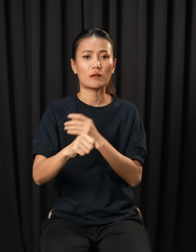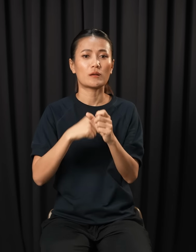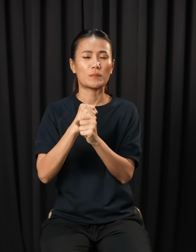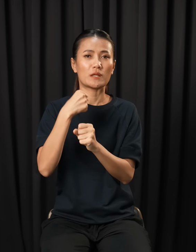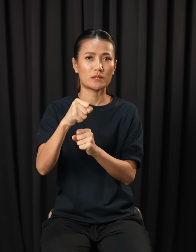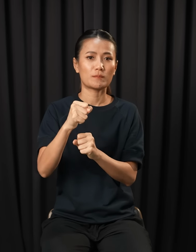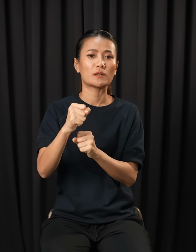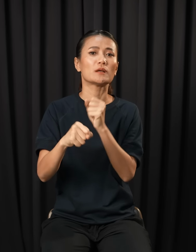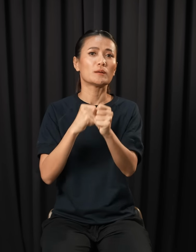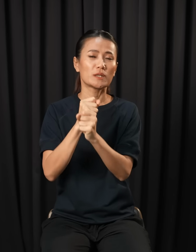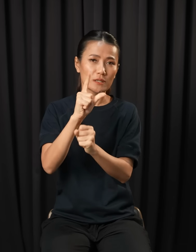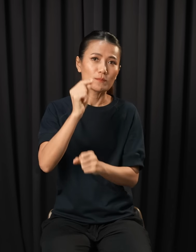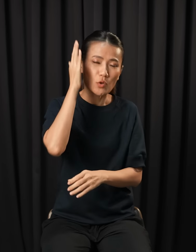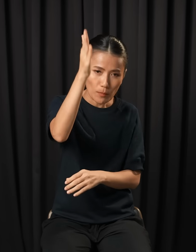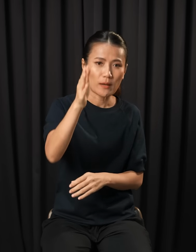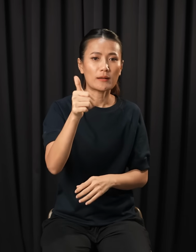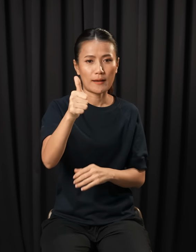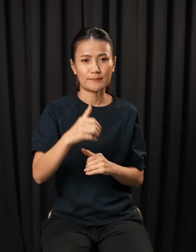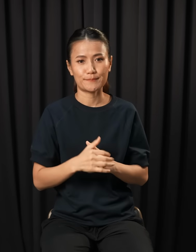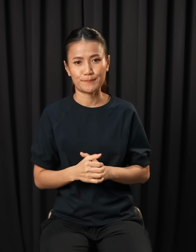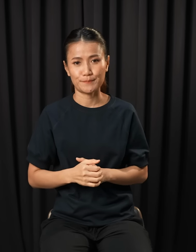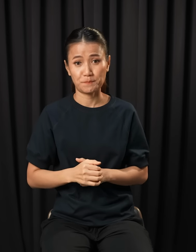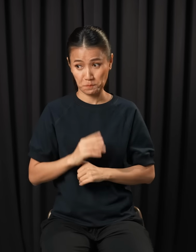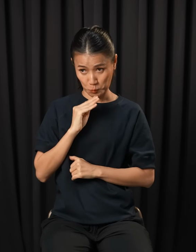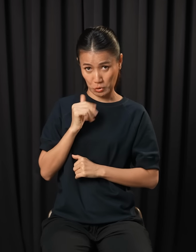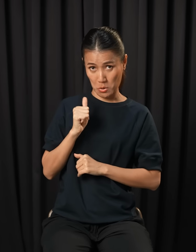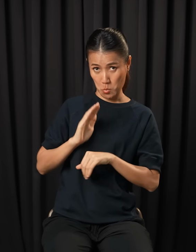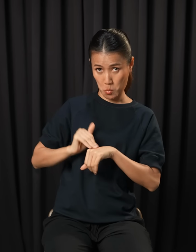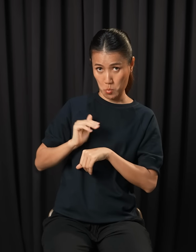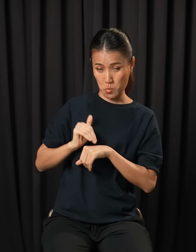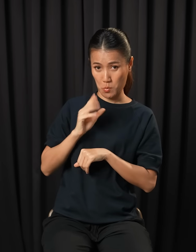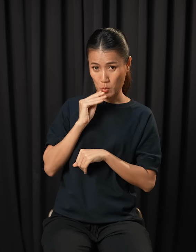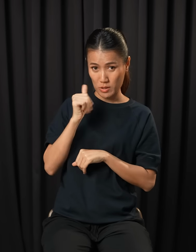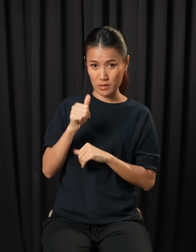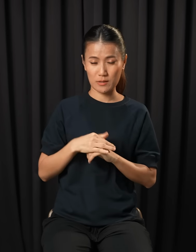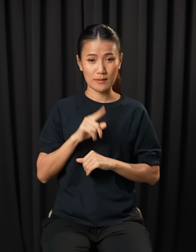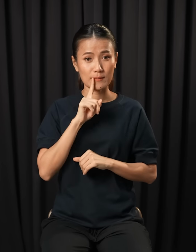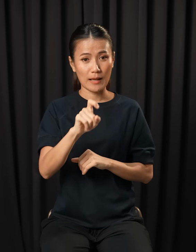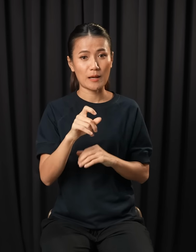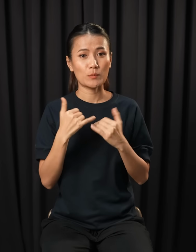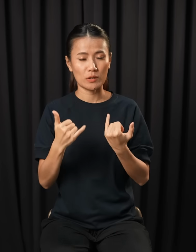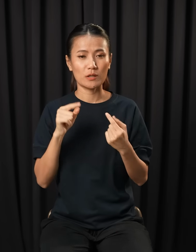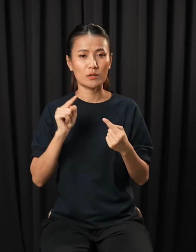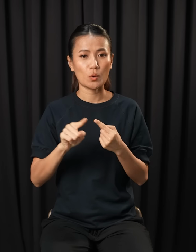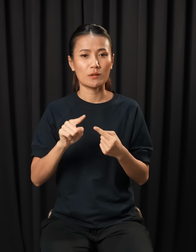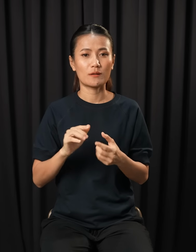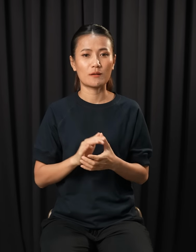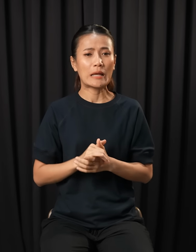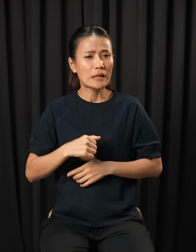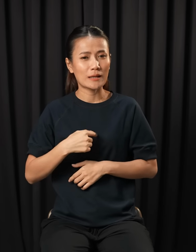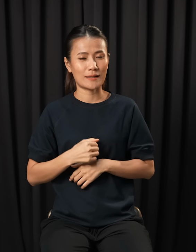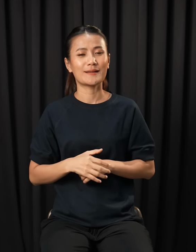มากขึ้นให้ได้มากขึ้นเพื่อที่จะเอามาให้มันบำนาญของท่านมั่นคง10ปีต่อจากนี้เป็นต้นไป20ปีต่อจากนี้ โอเคคุณนุ่น นี่เขาพูดเก่งมากเล